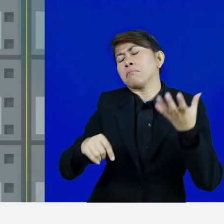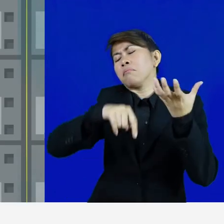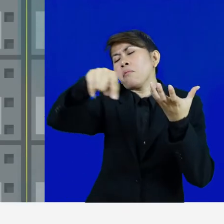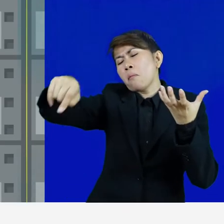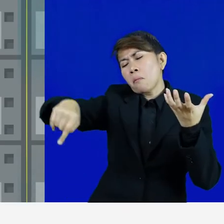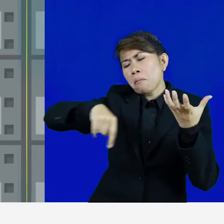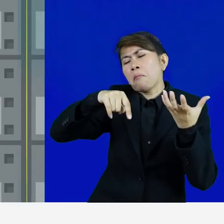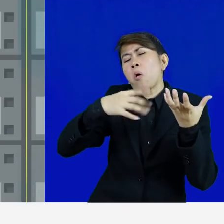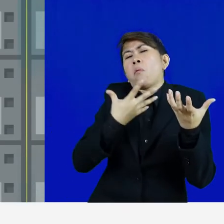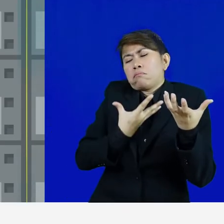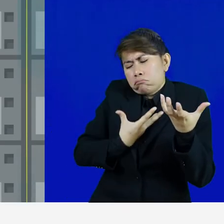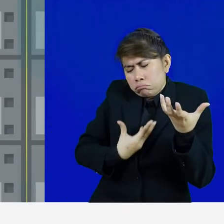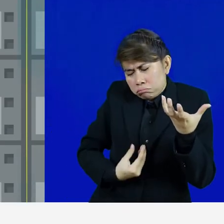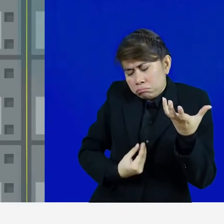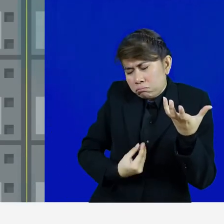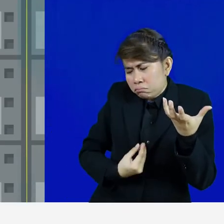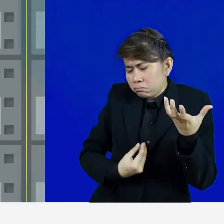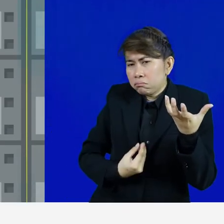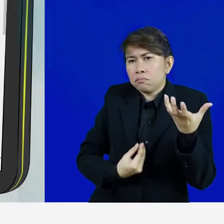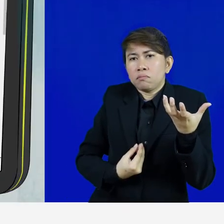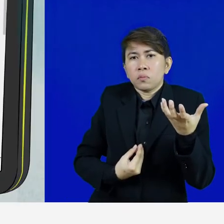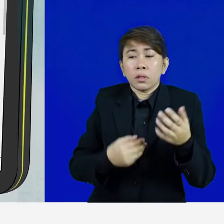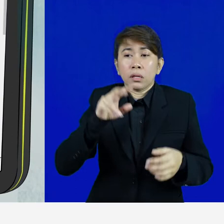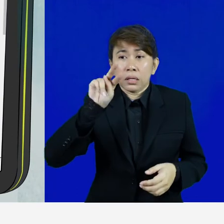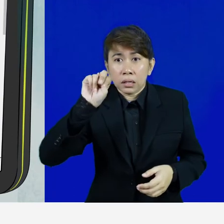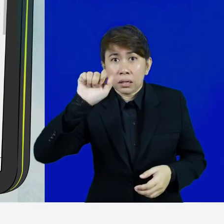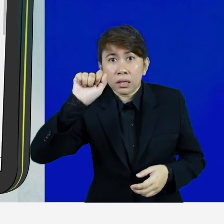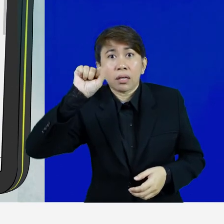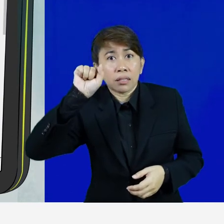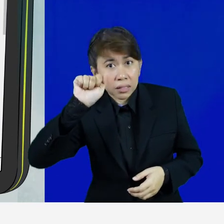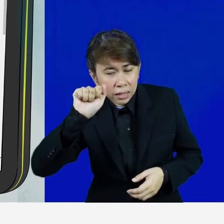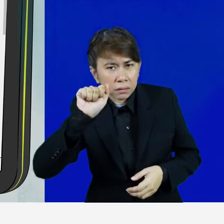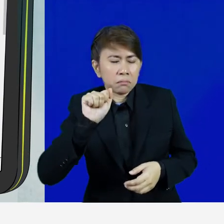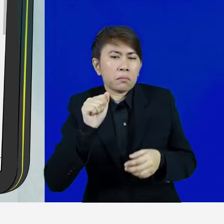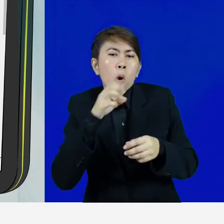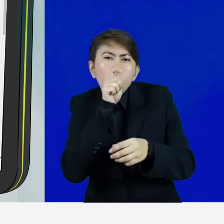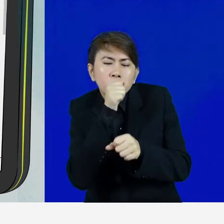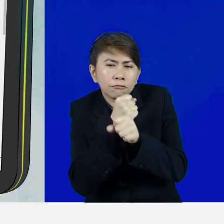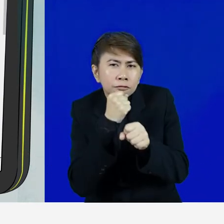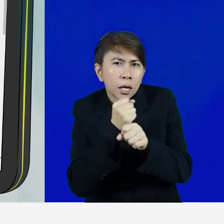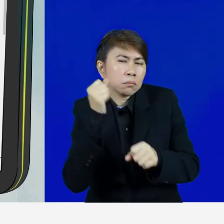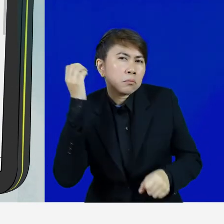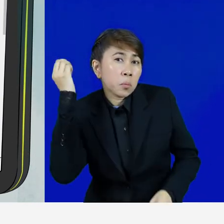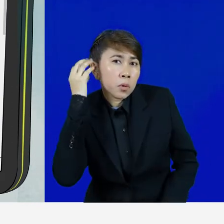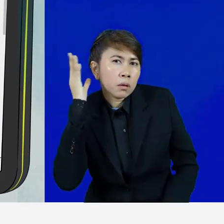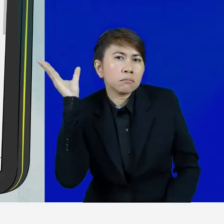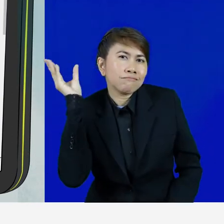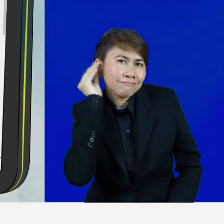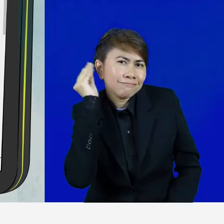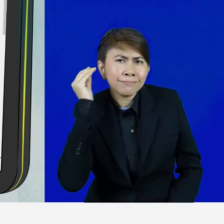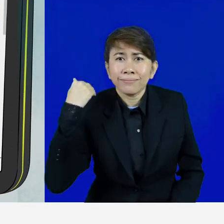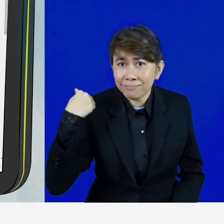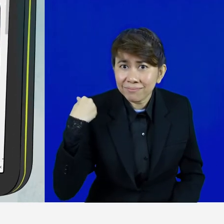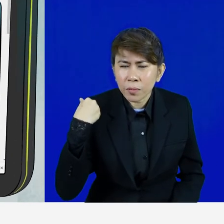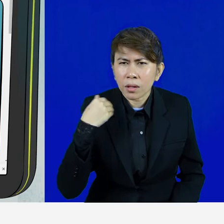าอวกาศเงียบเหงาน่าดูเลยสิน าซาเคยทดลองแปลงคลื่นแม่เหล็กไฟฟ้าในจักรวาลให้เป็นเสียงที่หูม